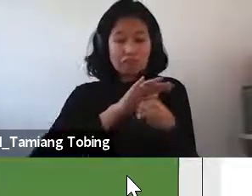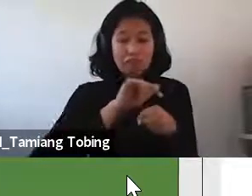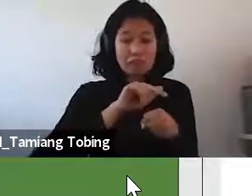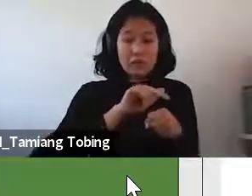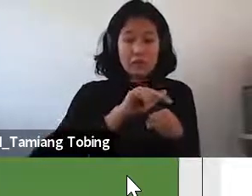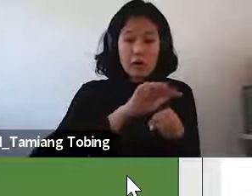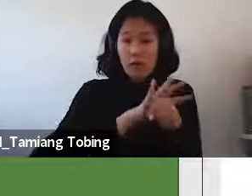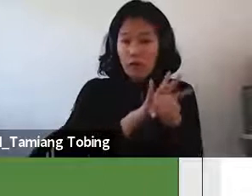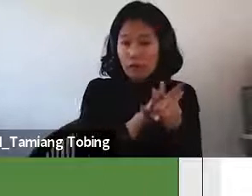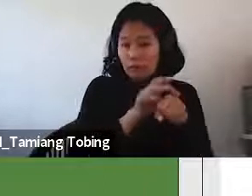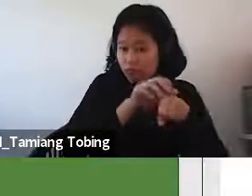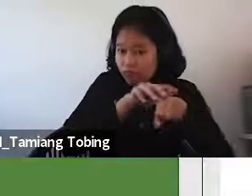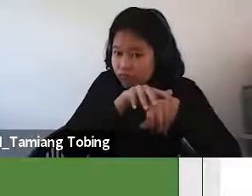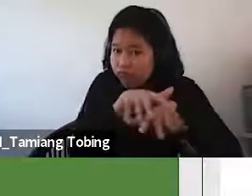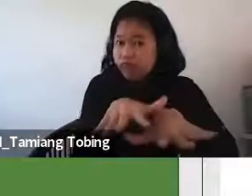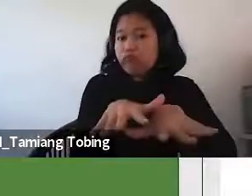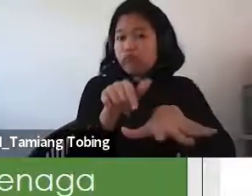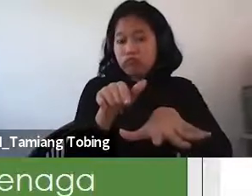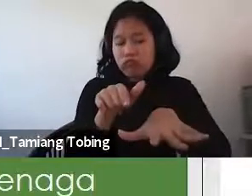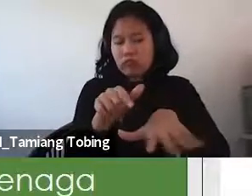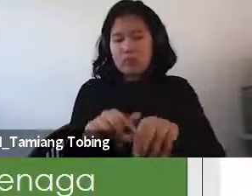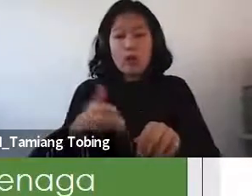wabah. Sebagaimana dulu